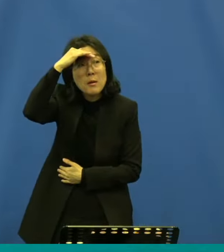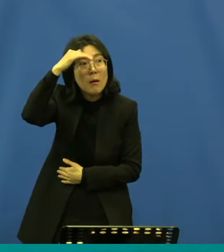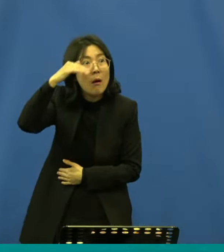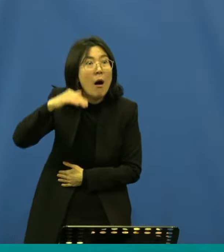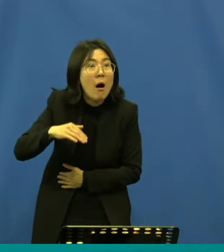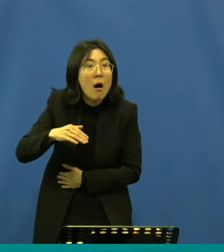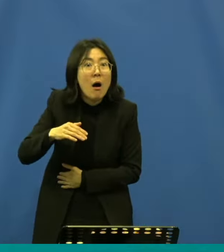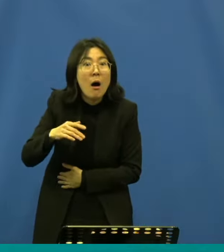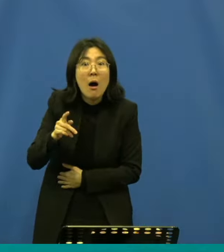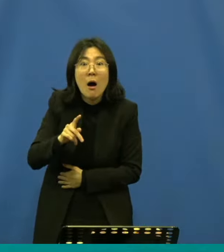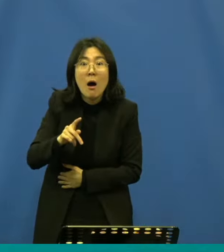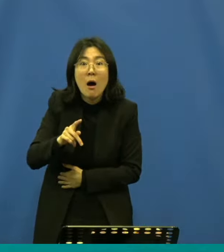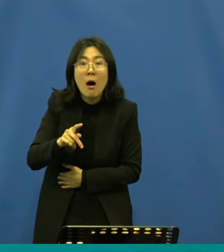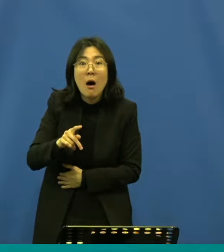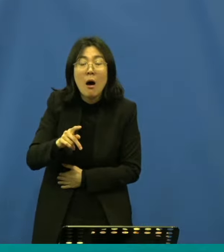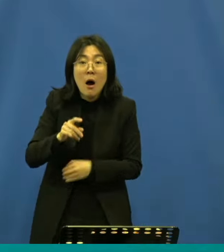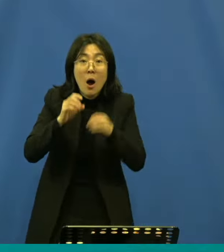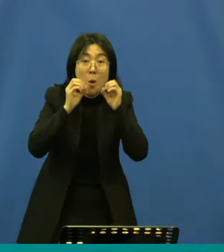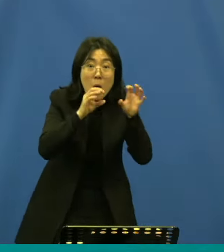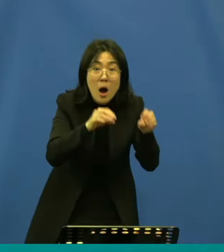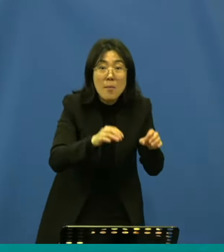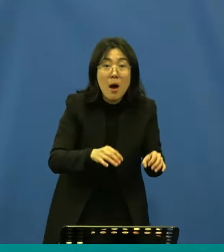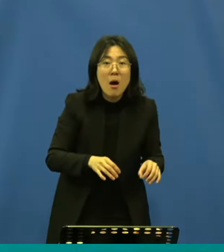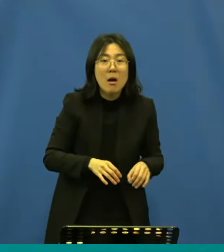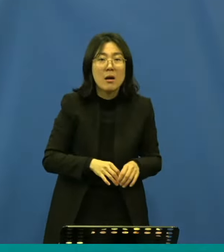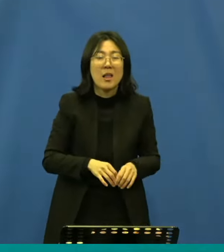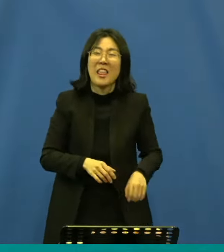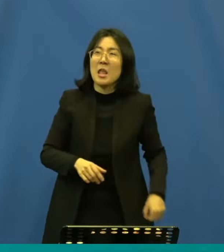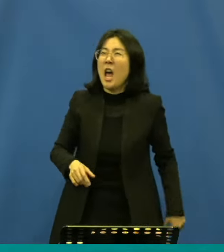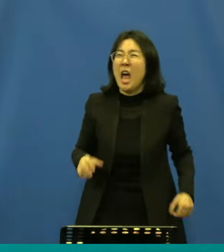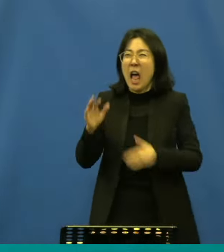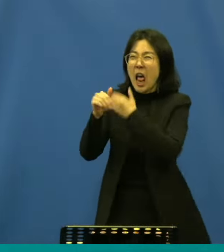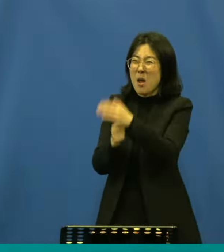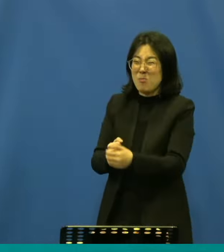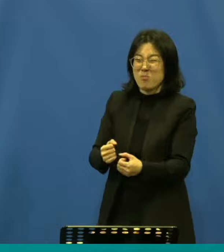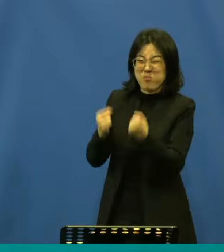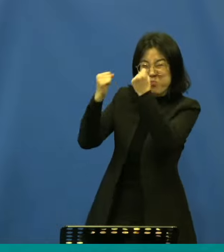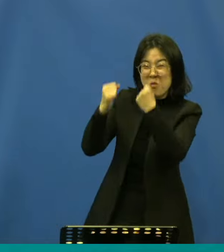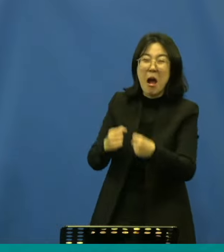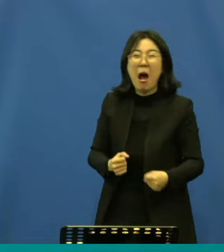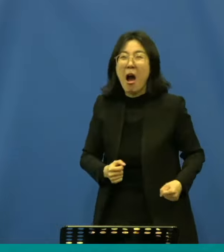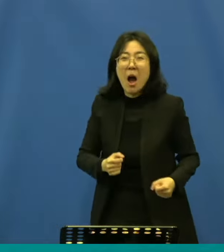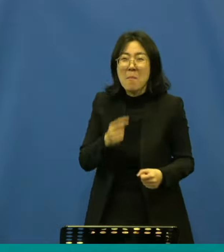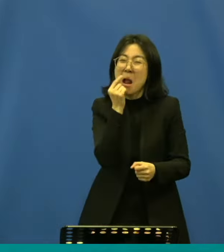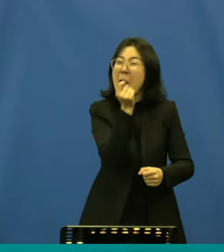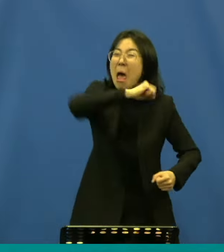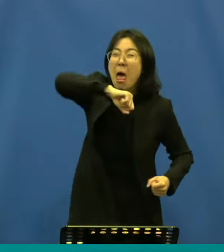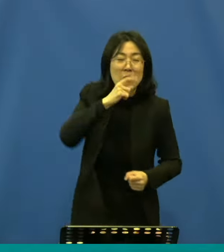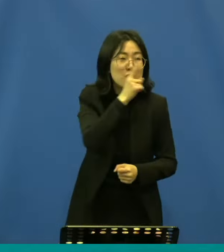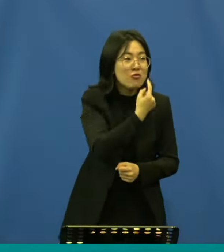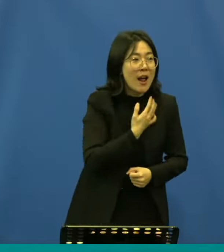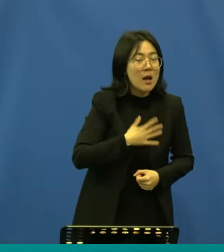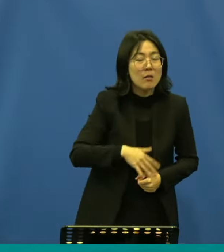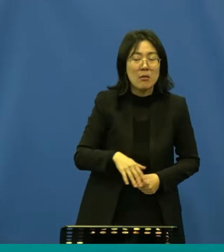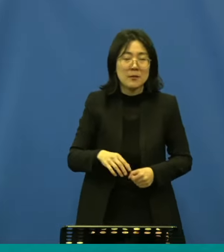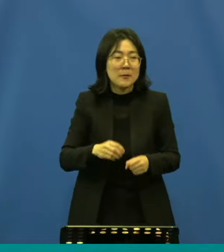다른 모습. 니느웨의 대대적인 부흥이 일어났습니다. 그가 선지자라면